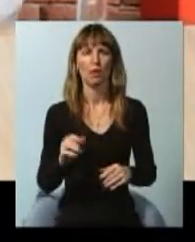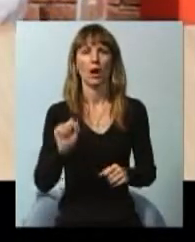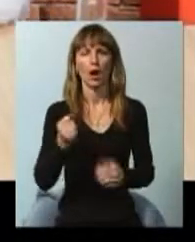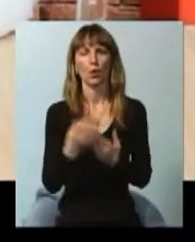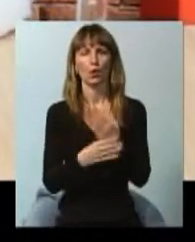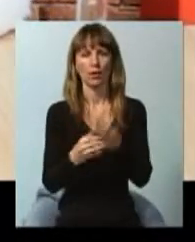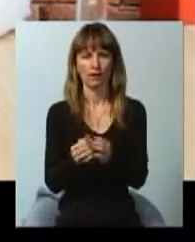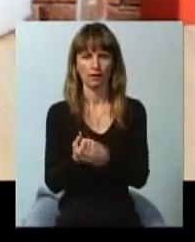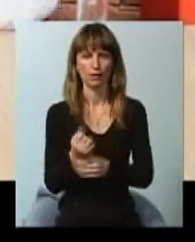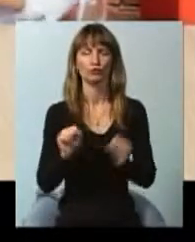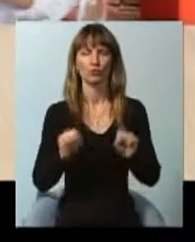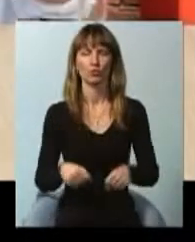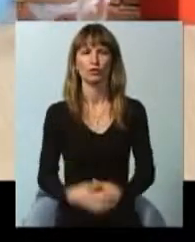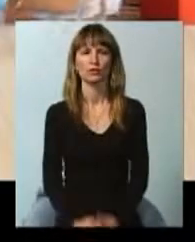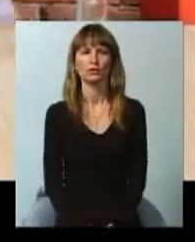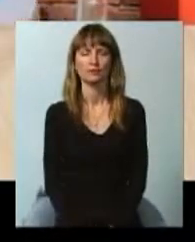деякий час у руках.